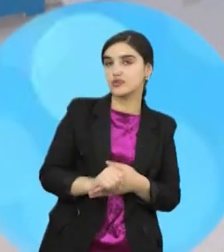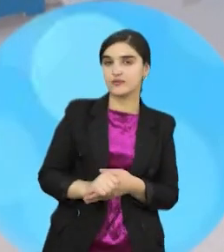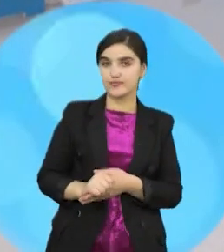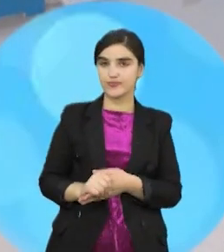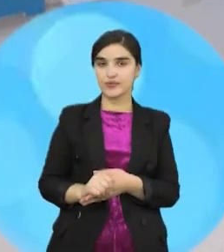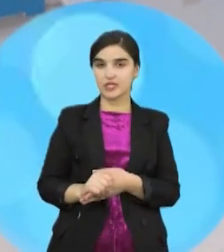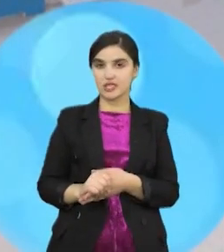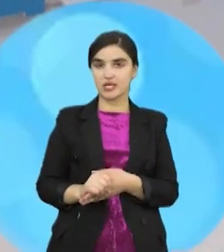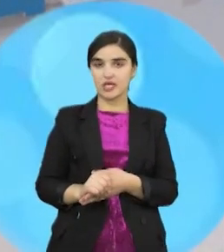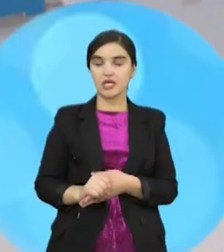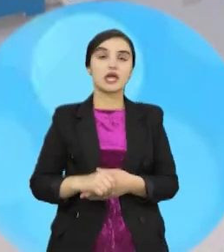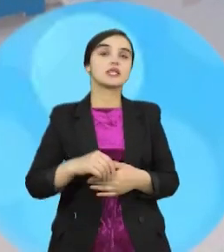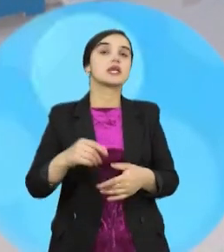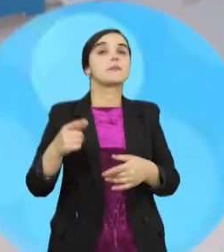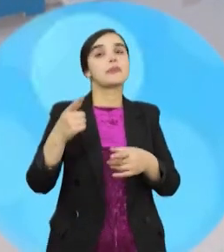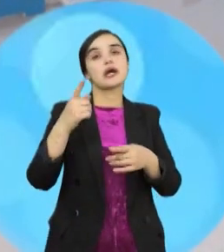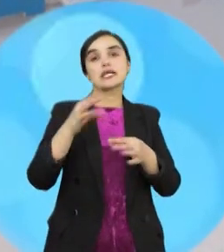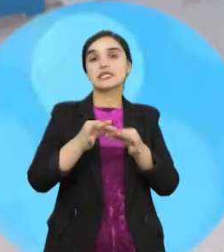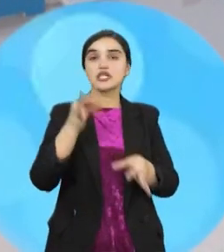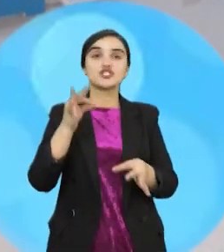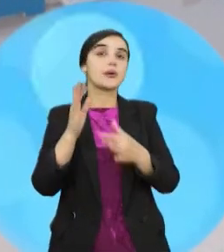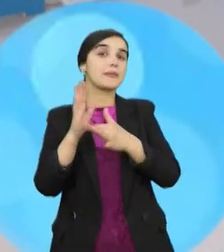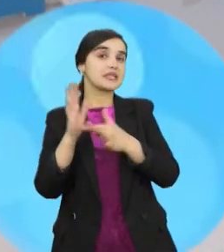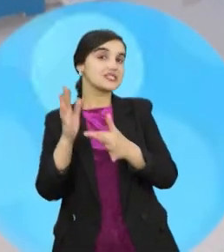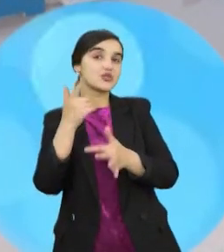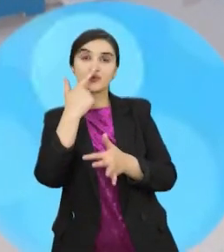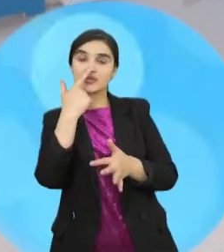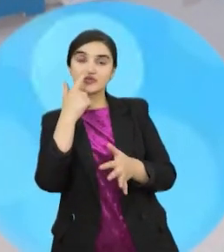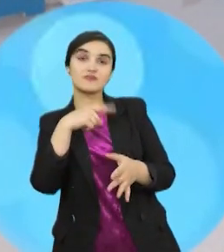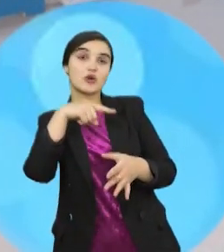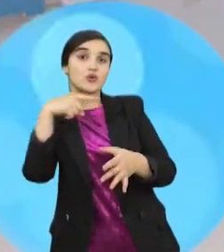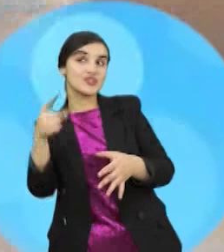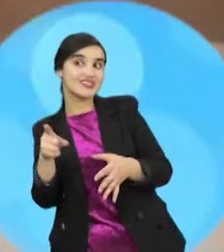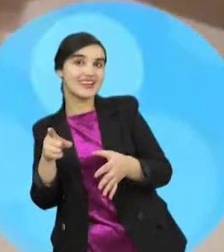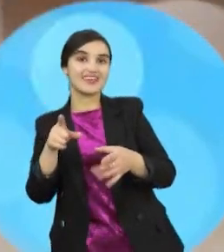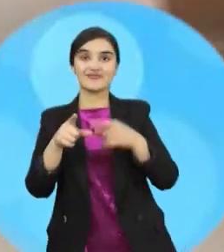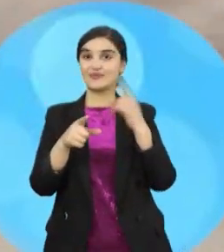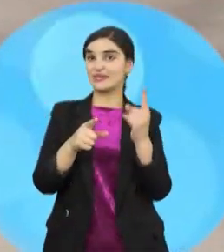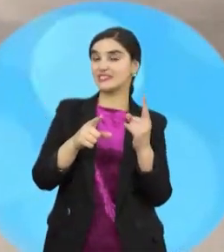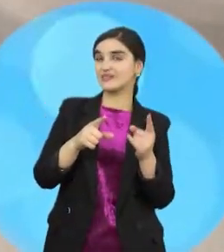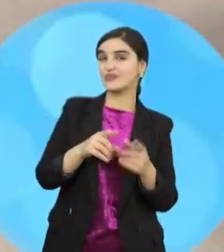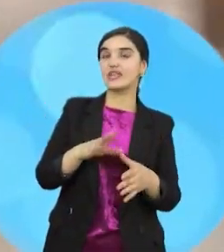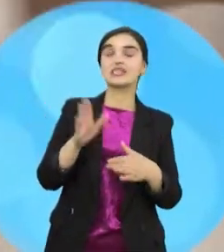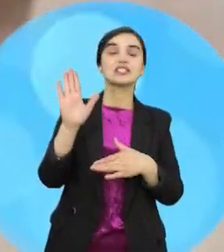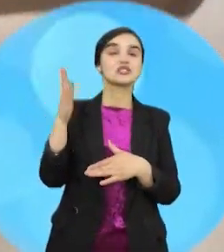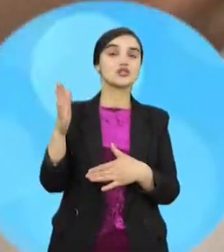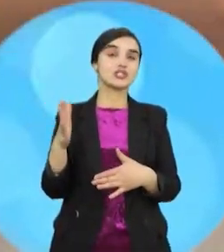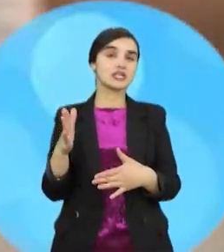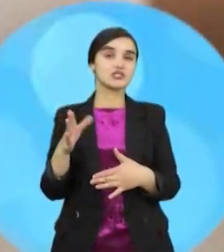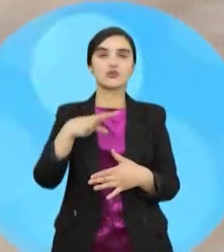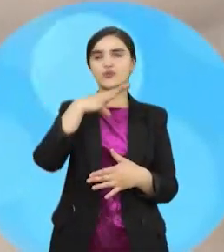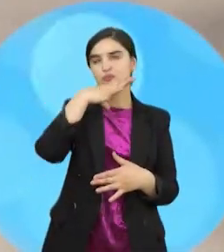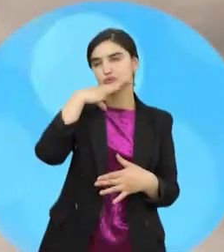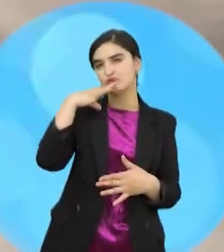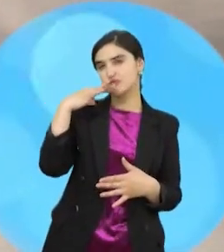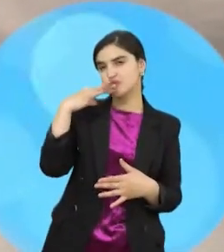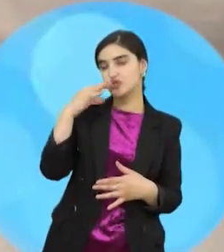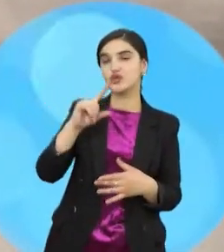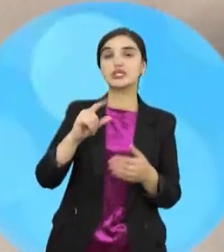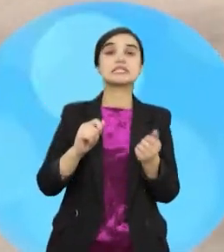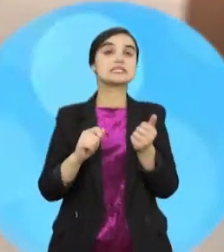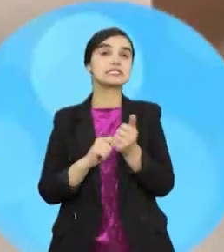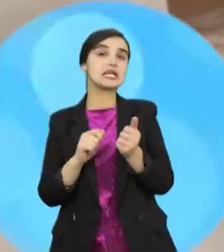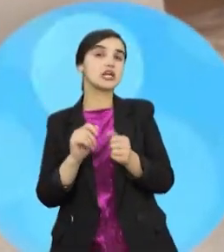به دستانی ما نزدیک میشود و به طرف آنها حرکت میکند زیرا دستانی ما مقداری زیادی